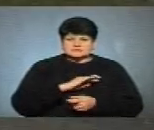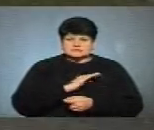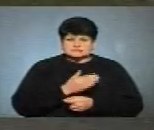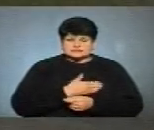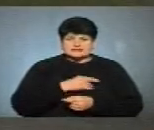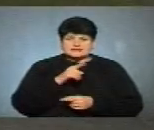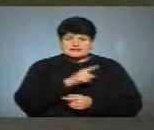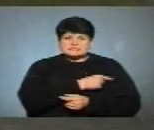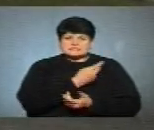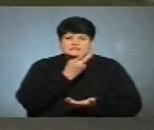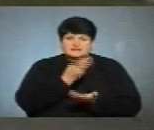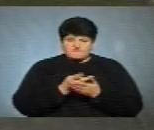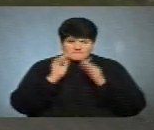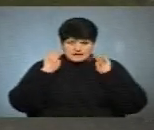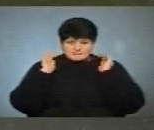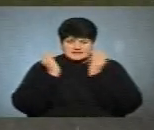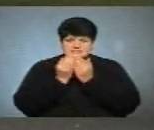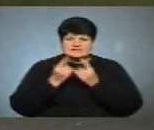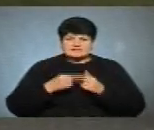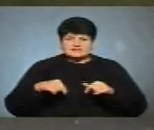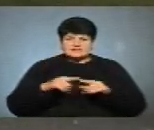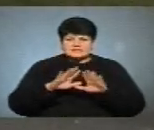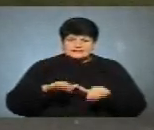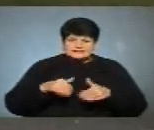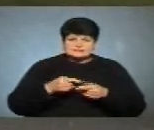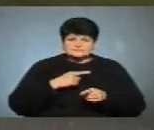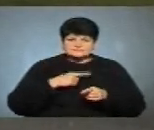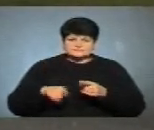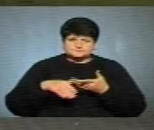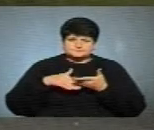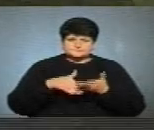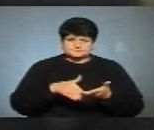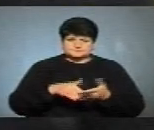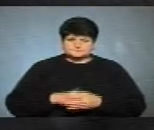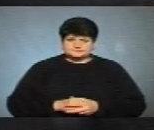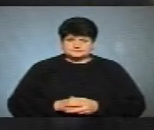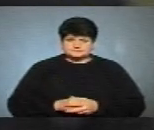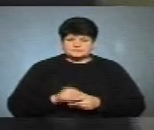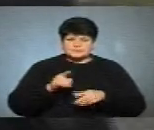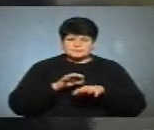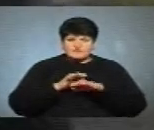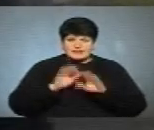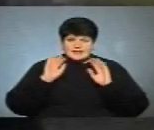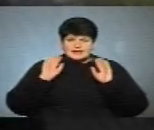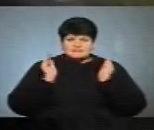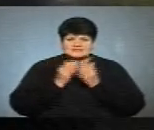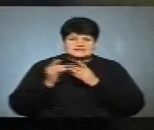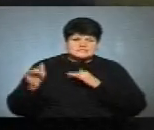Її шпиталізували в реанімаційне відділення і надали невідкладну допомогу. Ми там провели реанімаційні